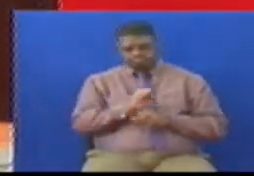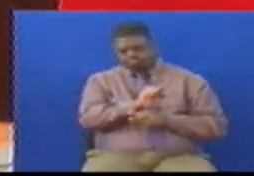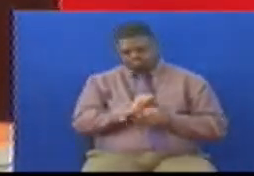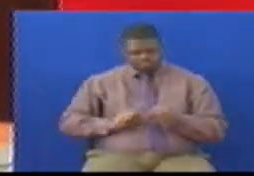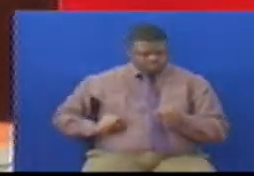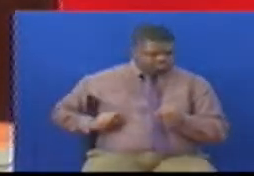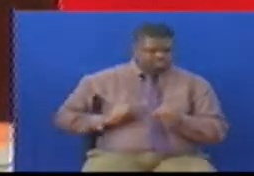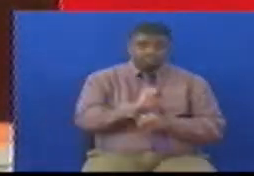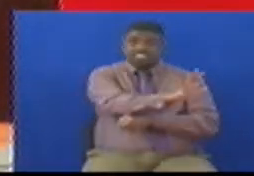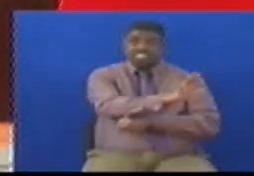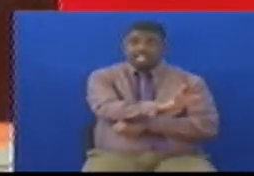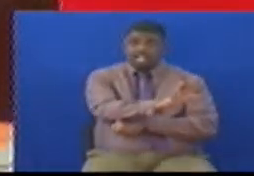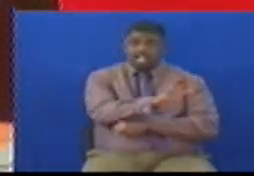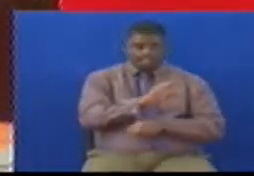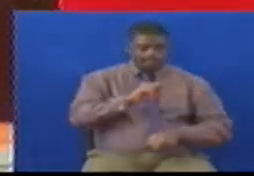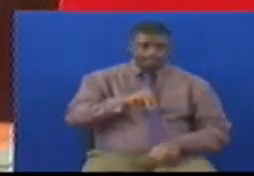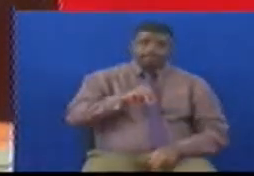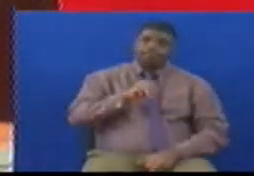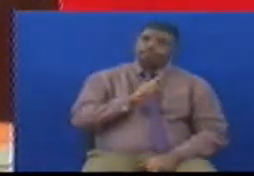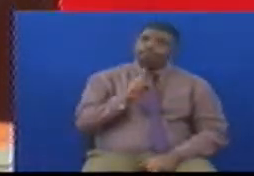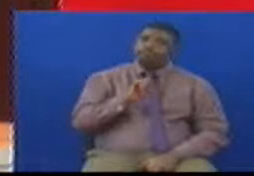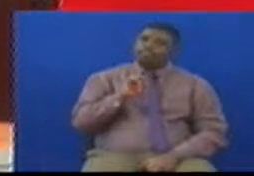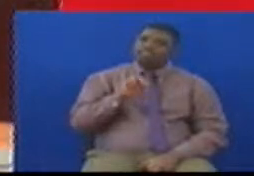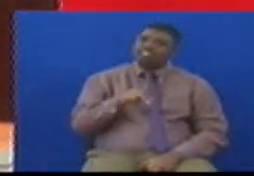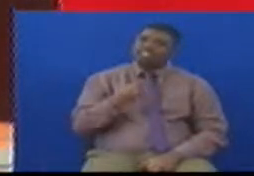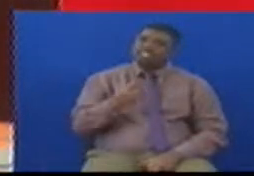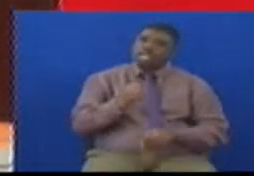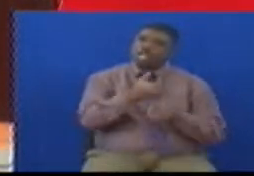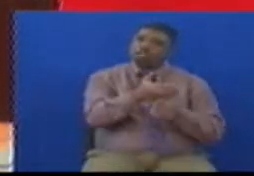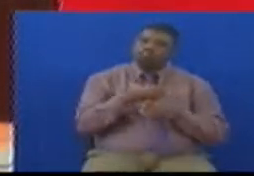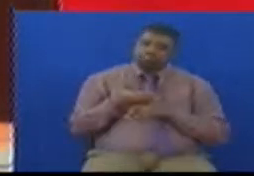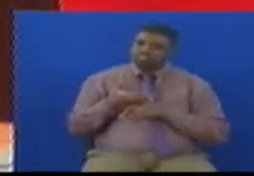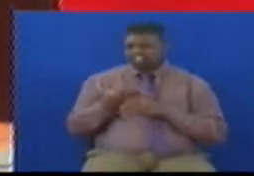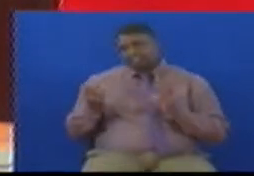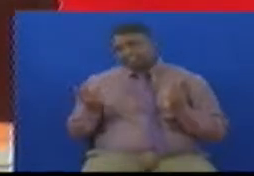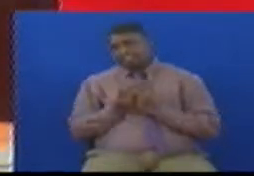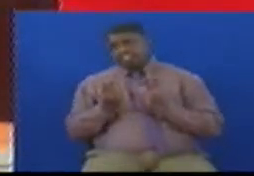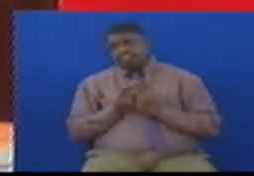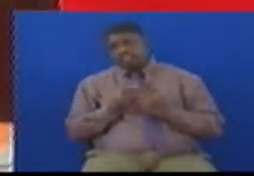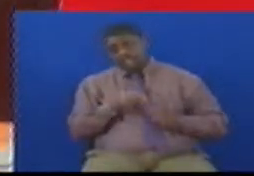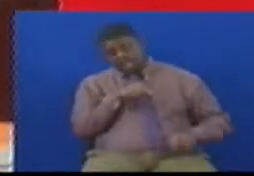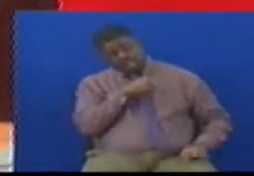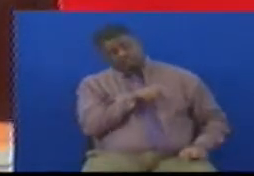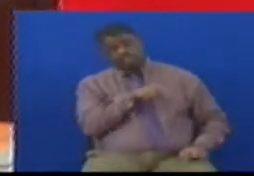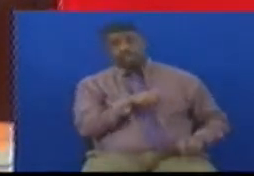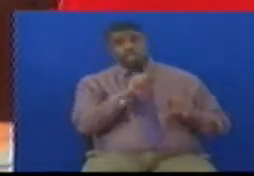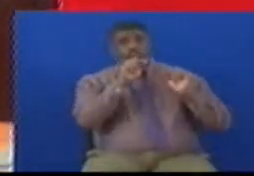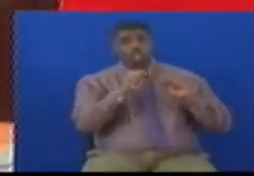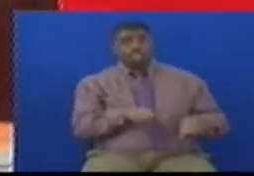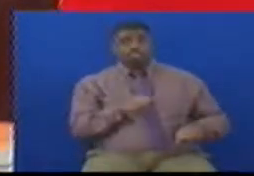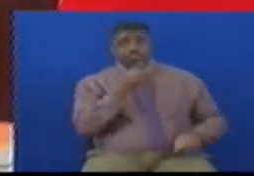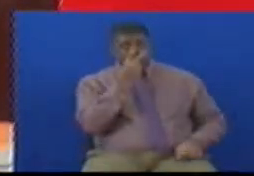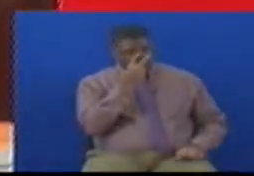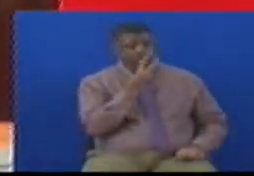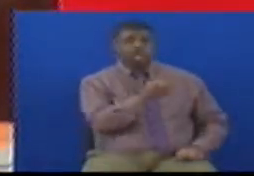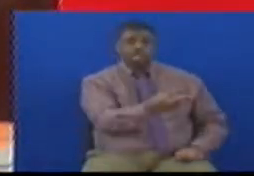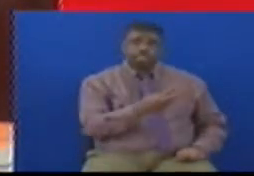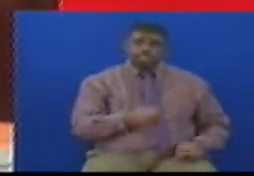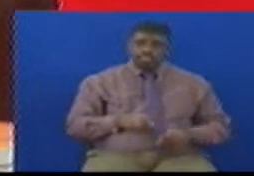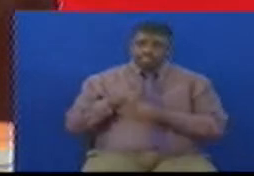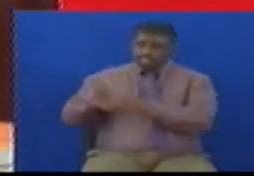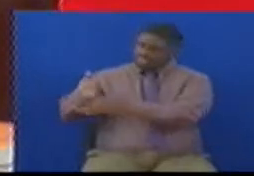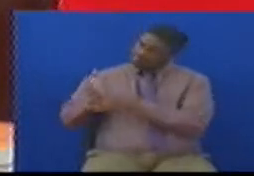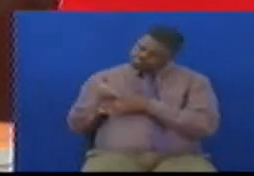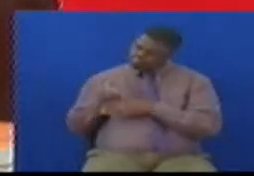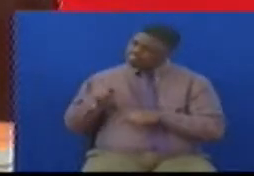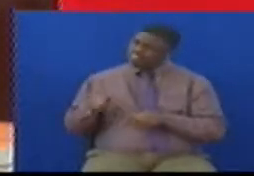kwenye kampuni tanzu ya Mzinga. Na vile vile pia Mheshimiwa, na hapo hapa ikibidi lazima tuangalie kwamba hii kampuni kwa